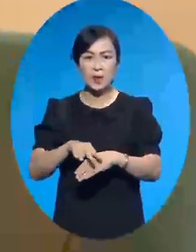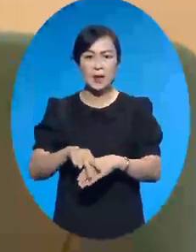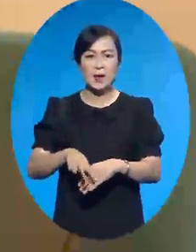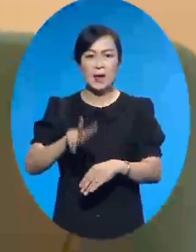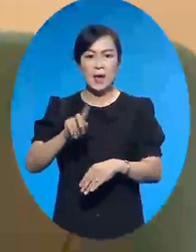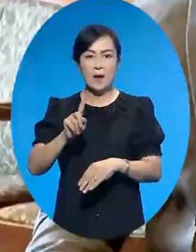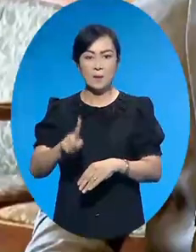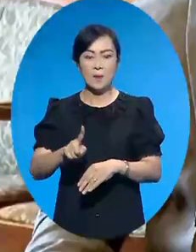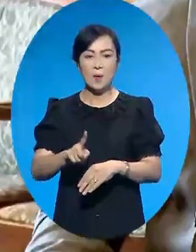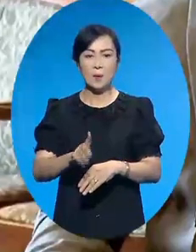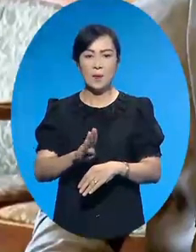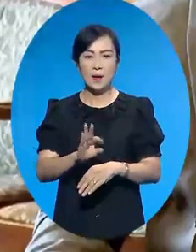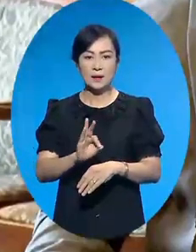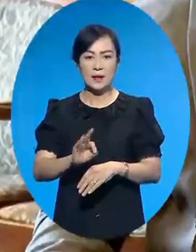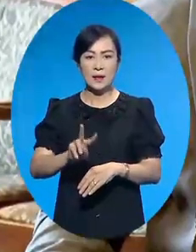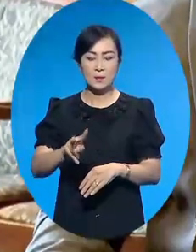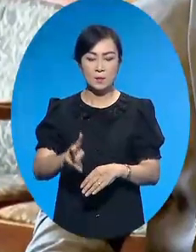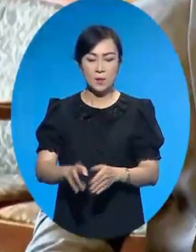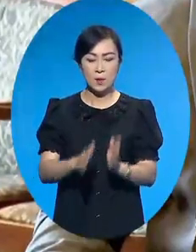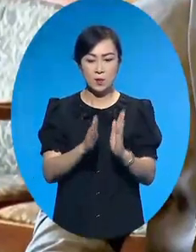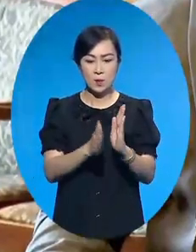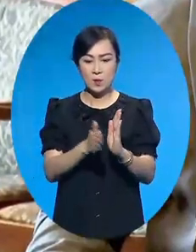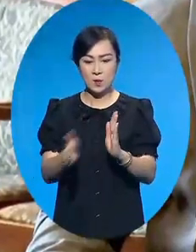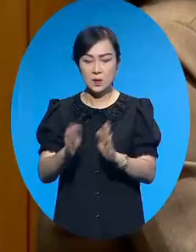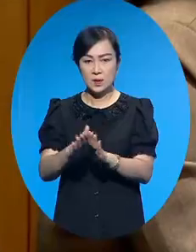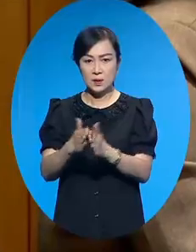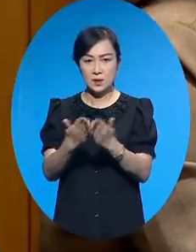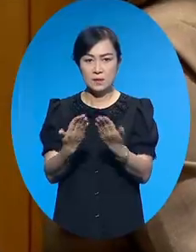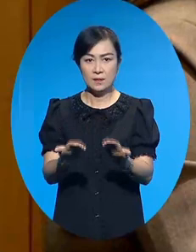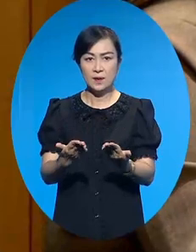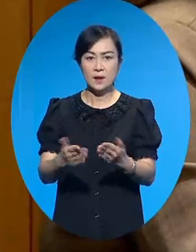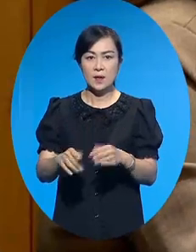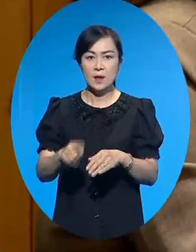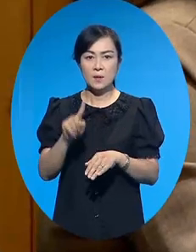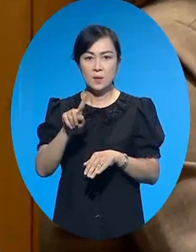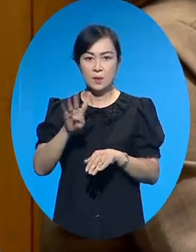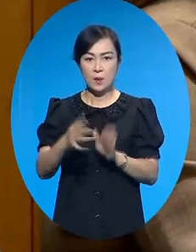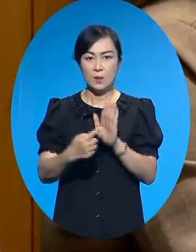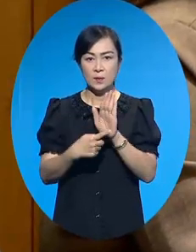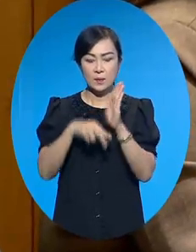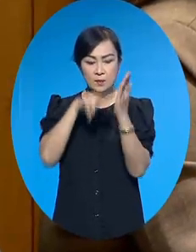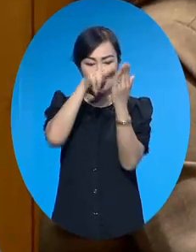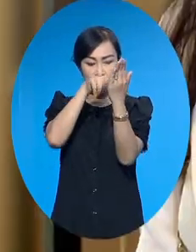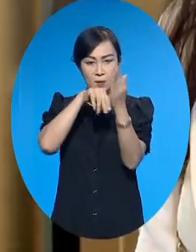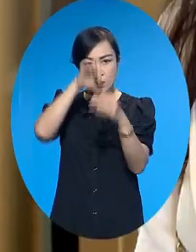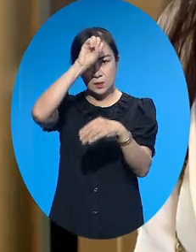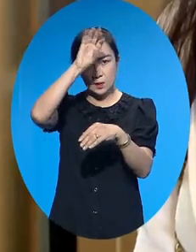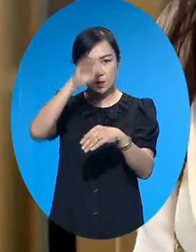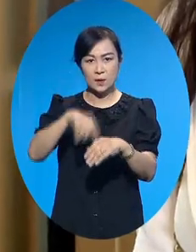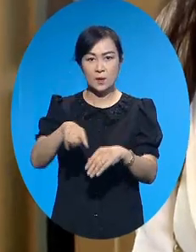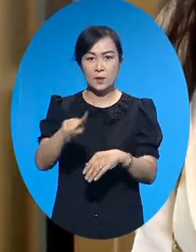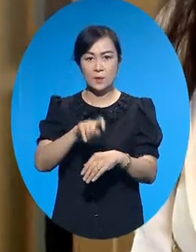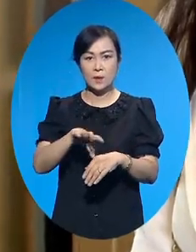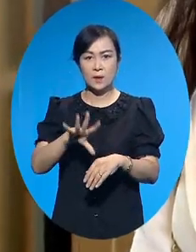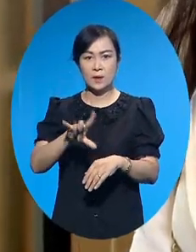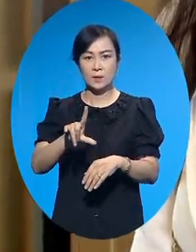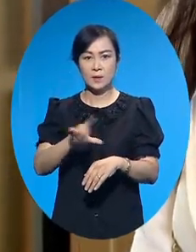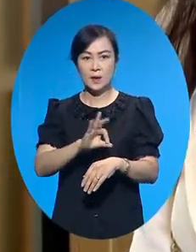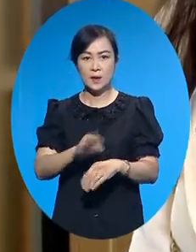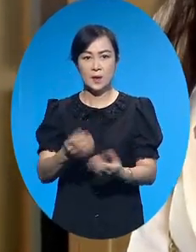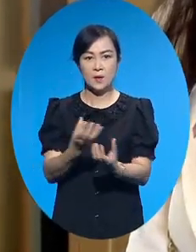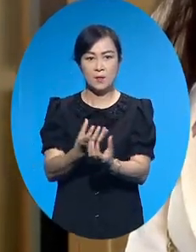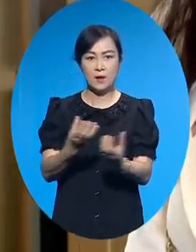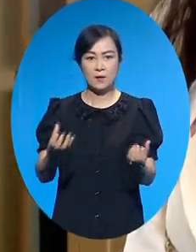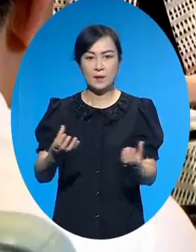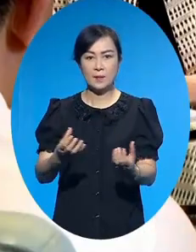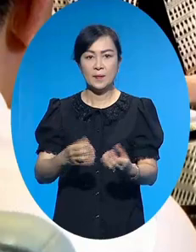gồm 21 bảo tàng, 21 thư viện, vườn thú quốc gia và 14 trung tâm nghiên cứu giáo dục. Lưu giữ hơn 157 triệu vật phẩm, phát hành hai ấn